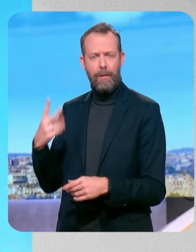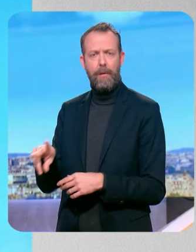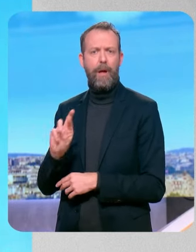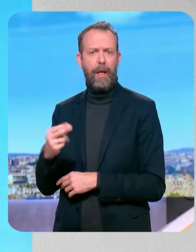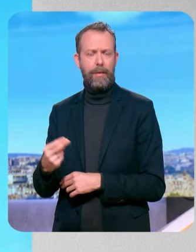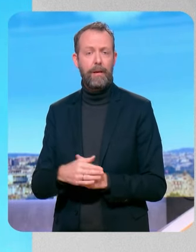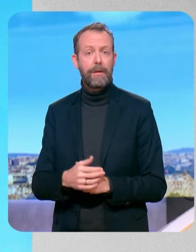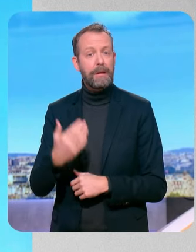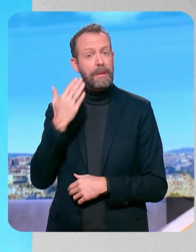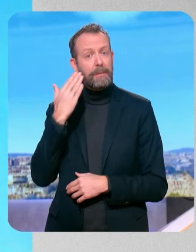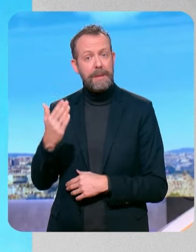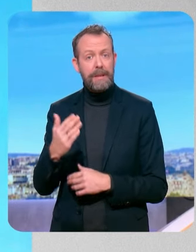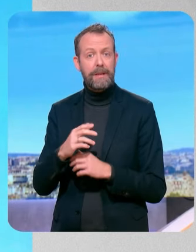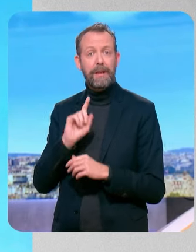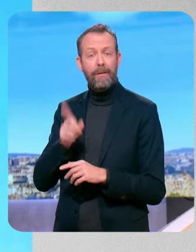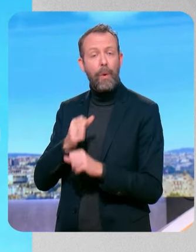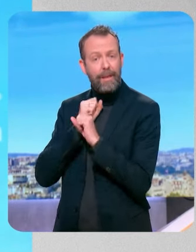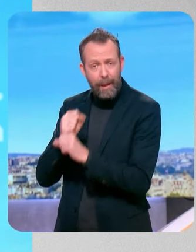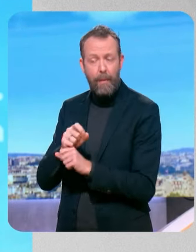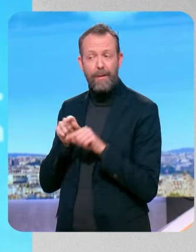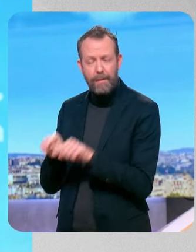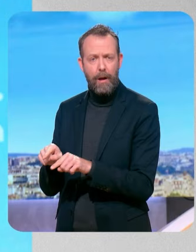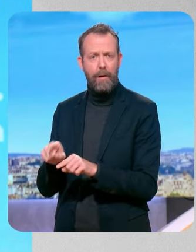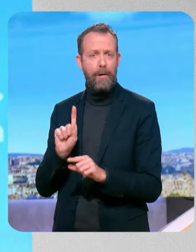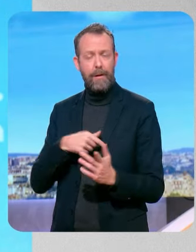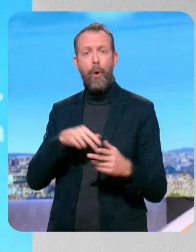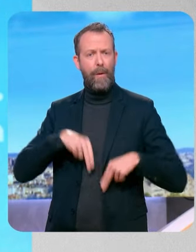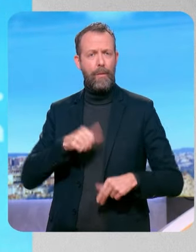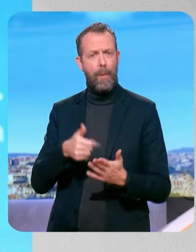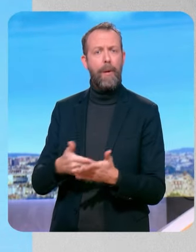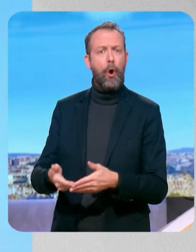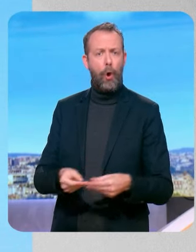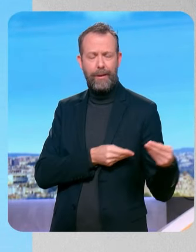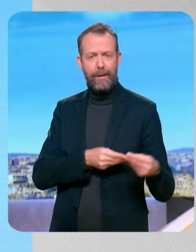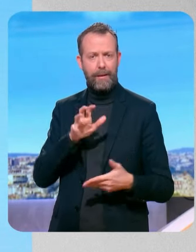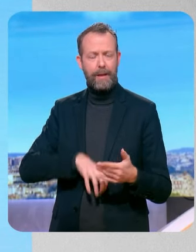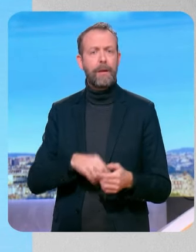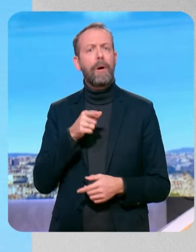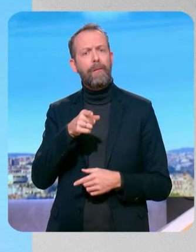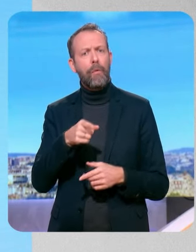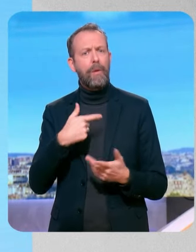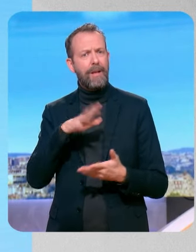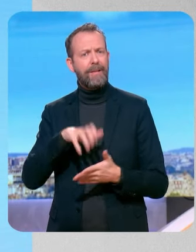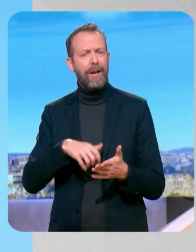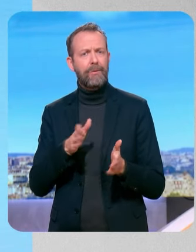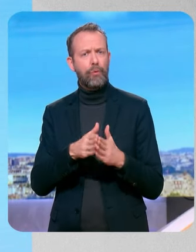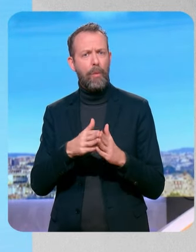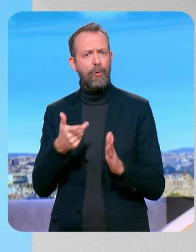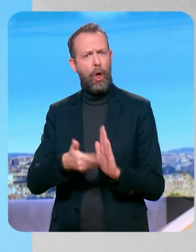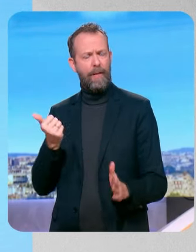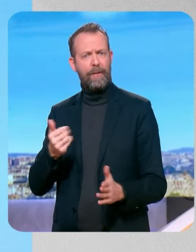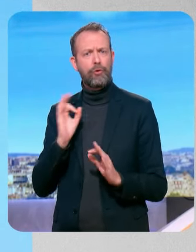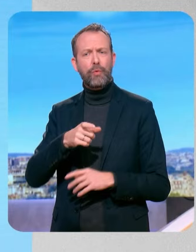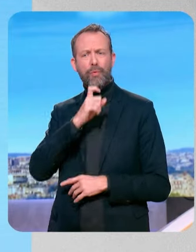si il avait dépendu de ces voix, il aurait été retiré par le gouvernement. Mais ce texte, vous en demandiez le retrait, c'est ce que nous disait Nathalie Saint-Cricq tout à l'heure à